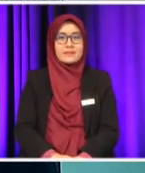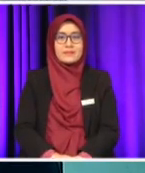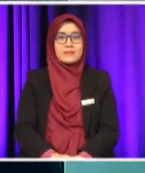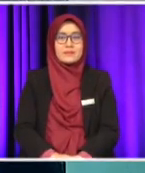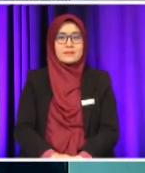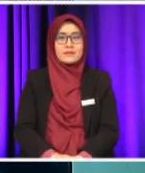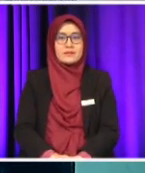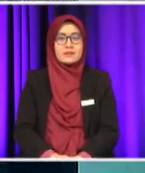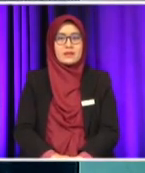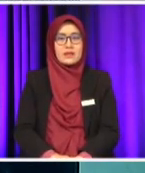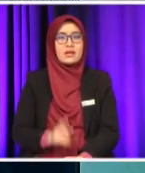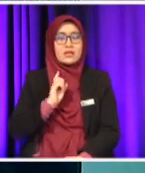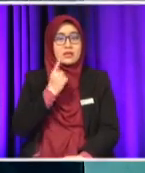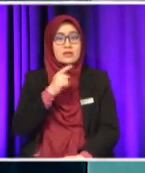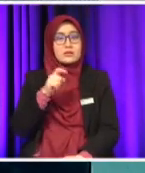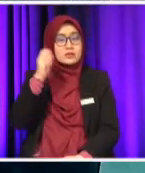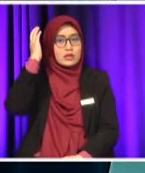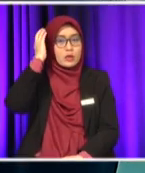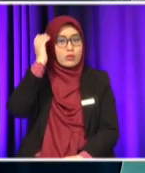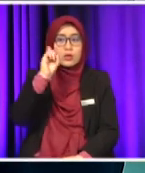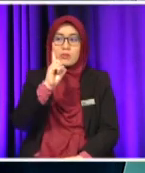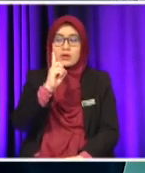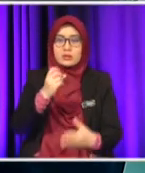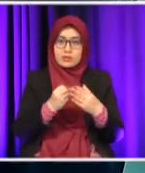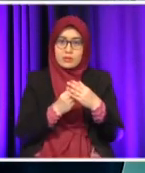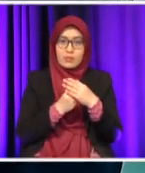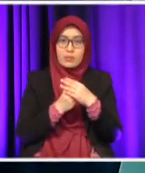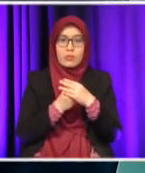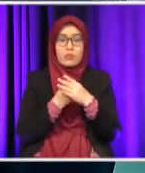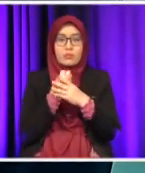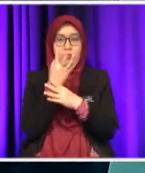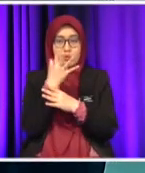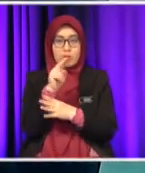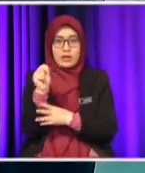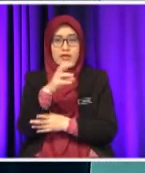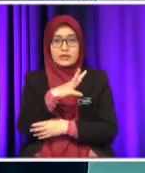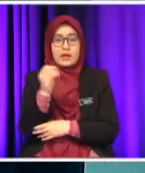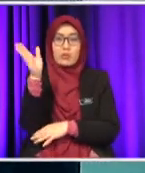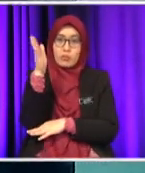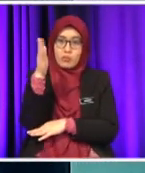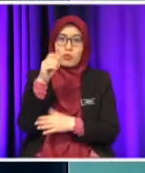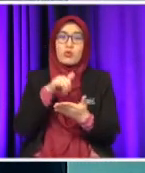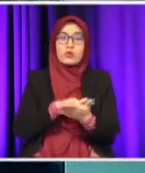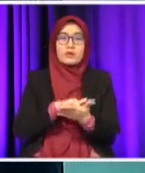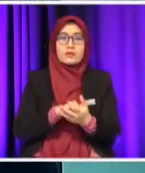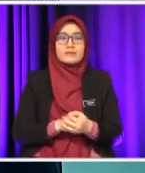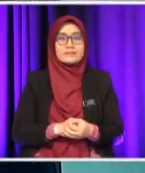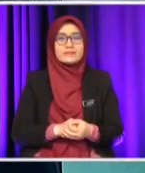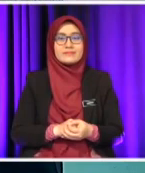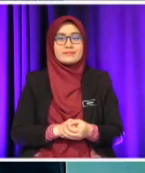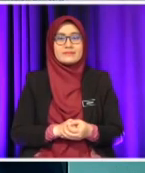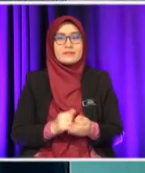pokoknya atau tumbuhannya nanti kita beli tahu apa dia punya penggelasan kemudian ini secara